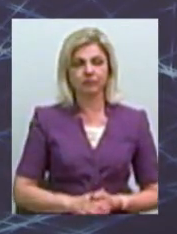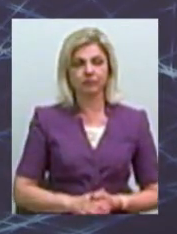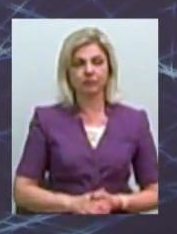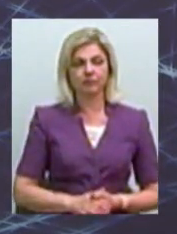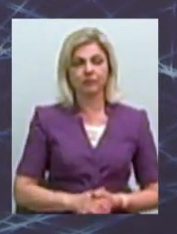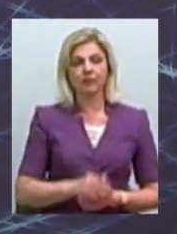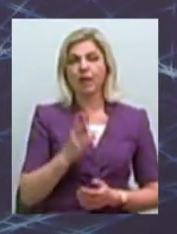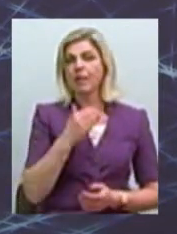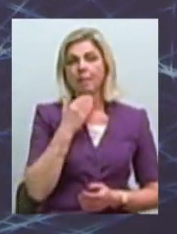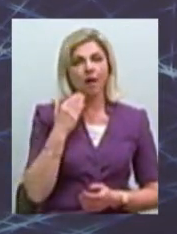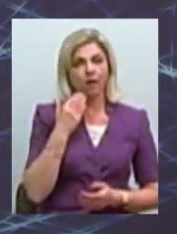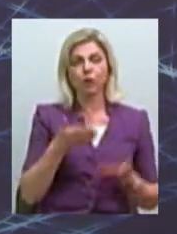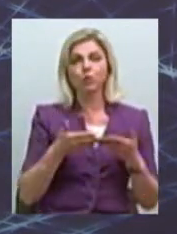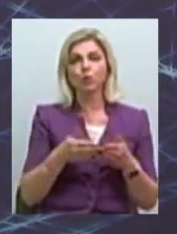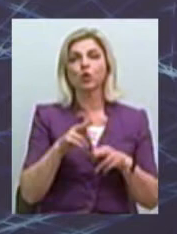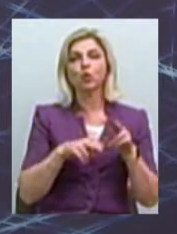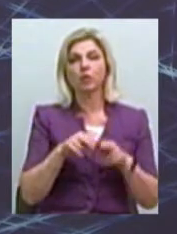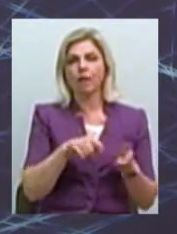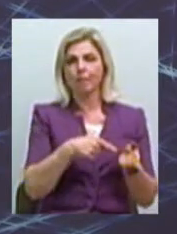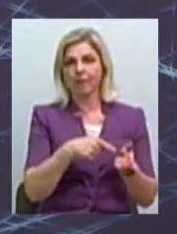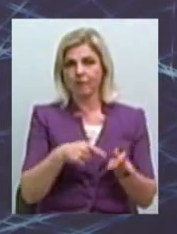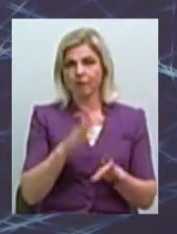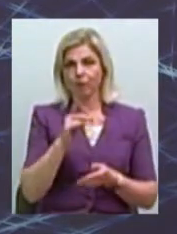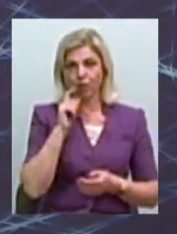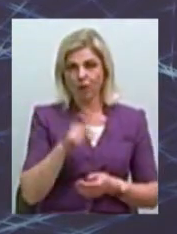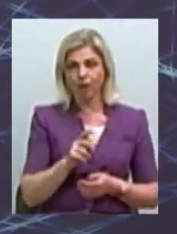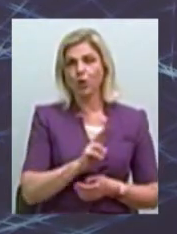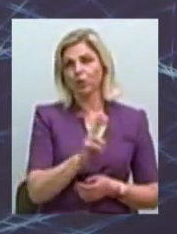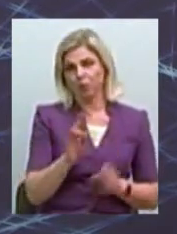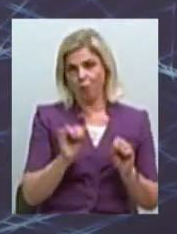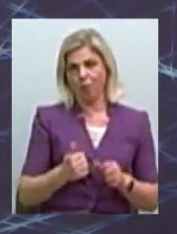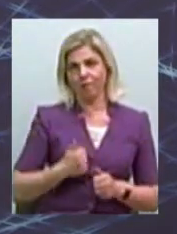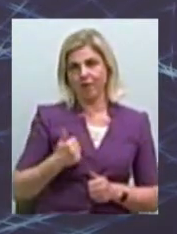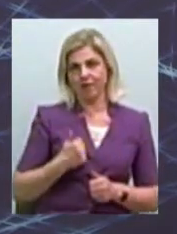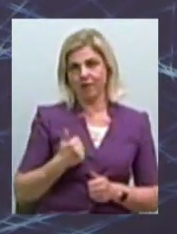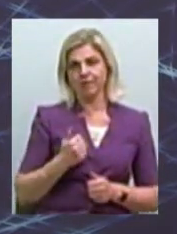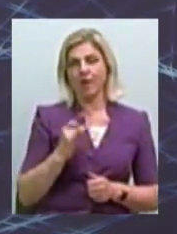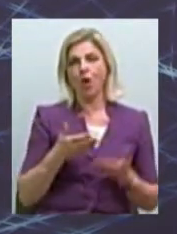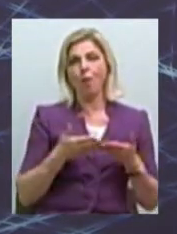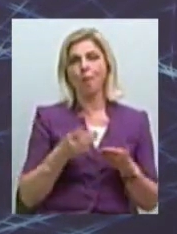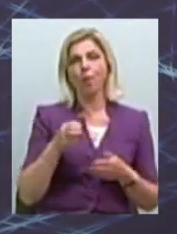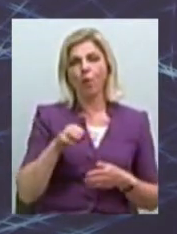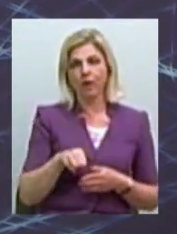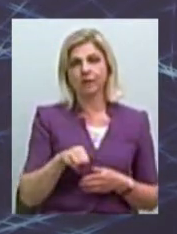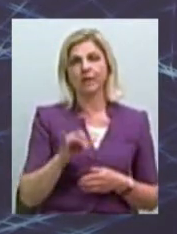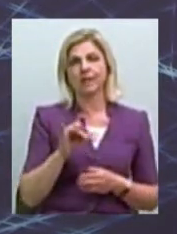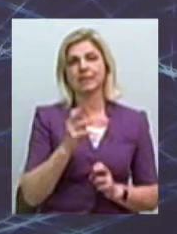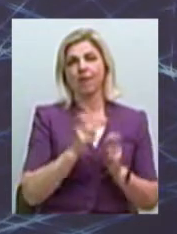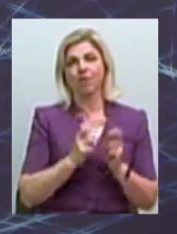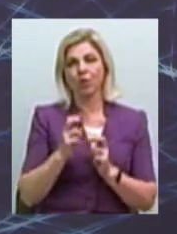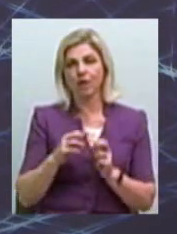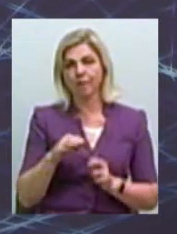небагато суднобудівних міст в Україні, які можуть похизуватися і портами, і суднобудівними